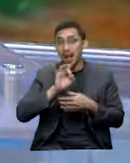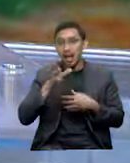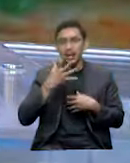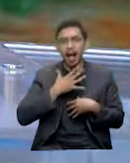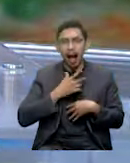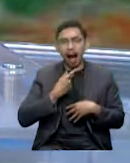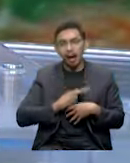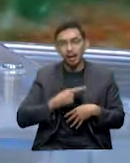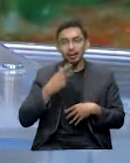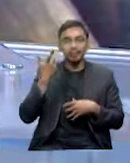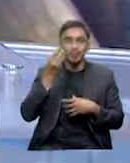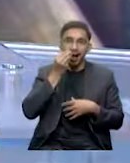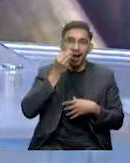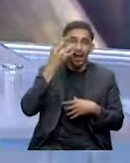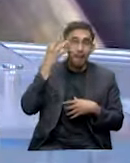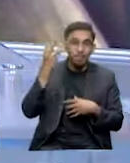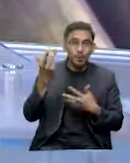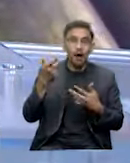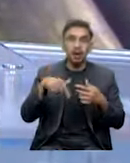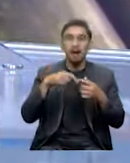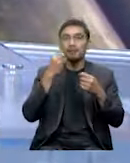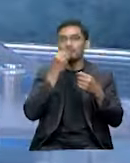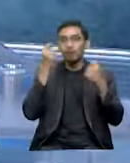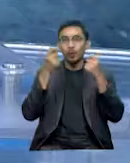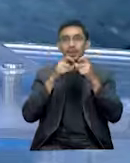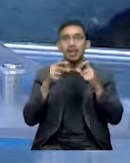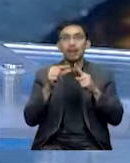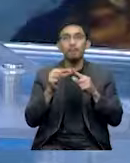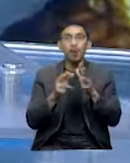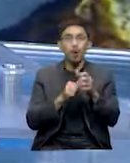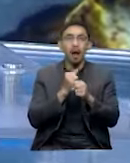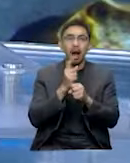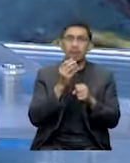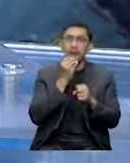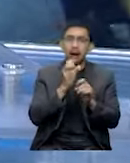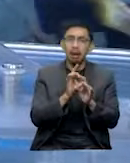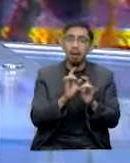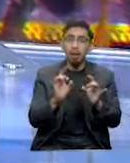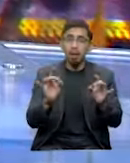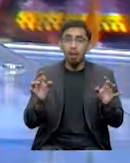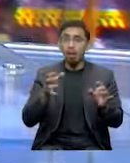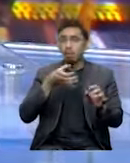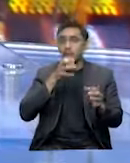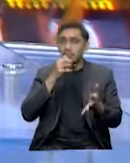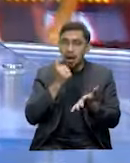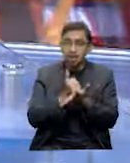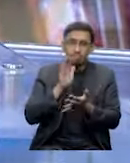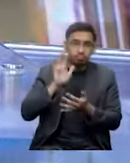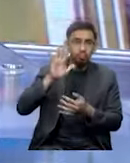bisa mengunjungi Festival Kuliner Serpong. Puluhan makanan dan minuman khas Sumatera Utara dijual di festival ini.